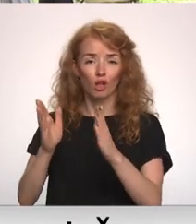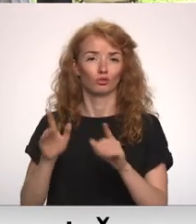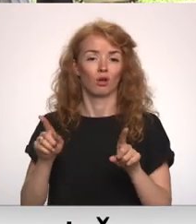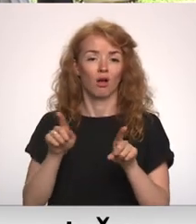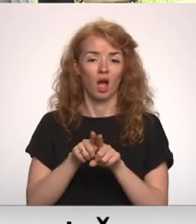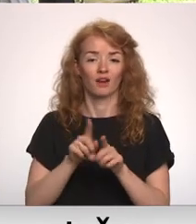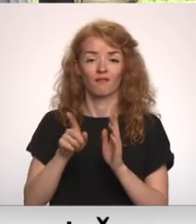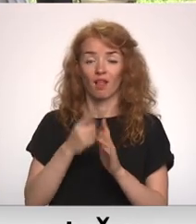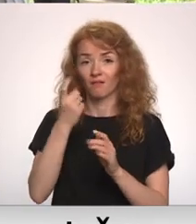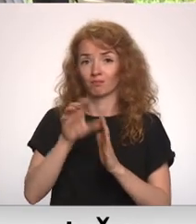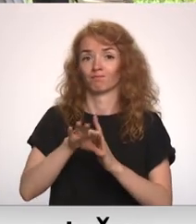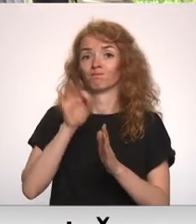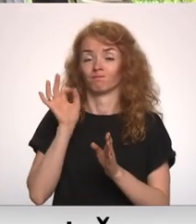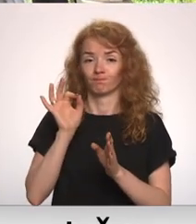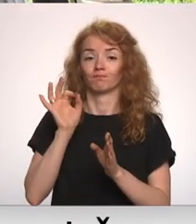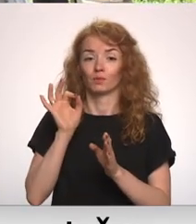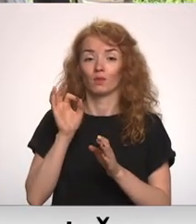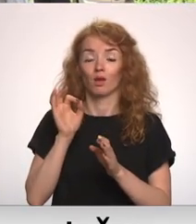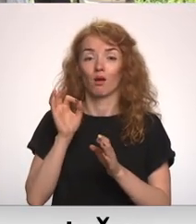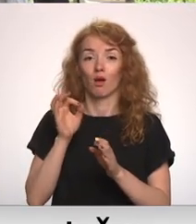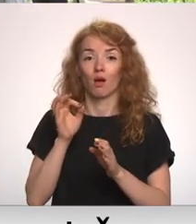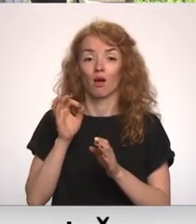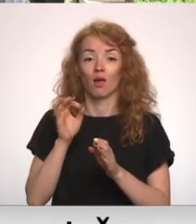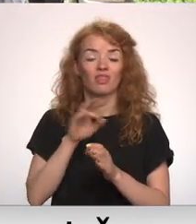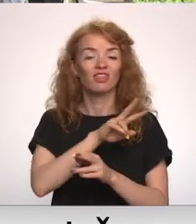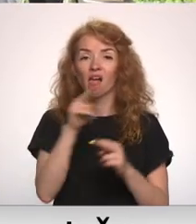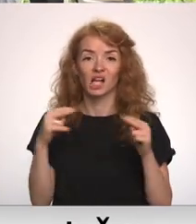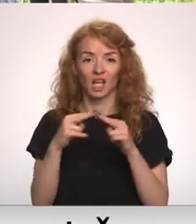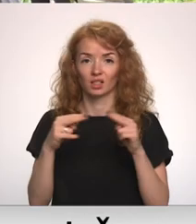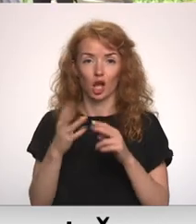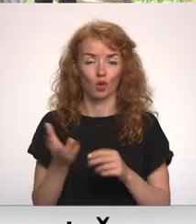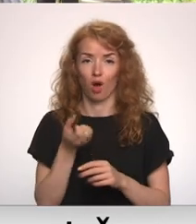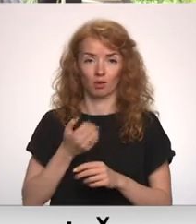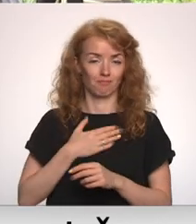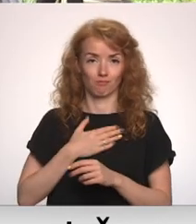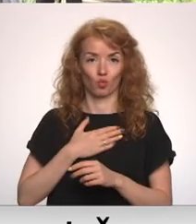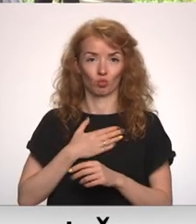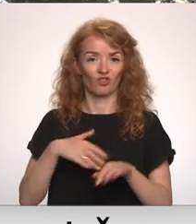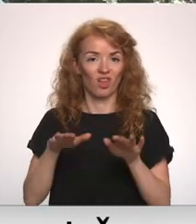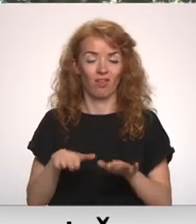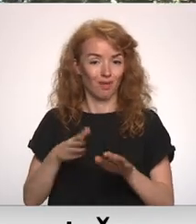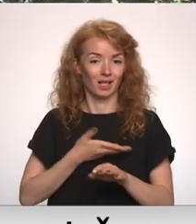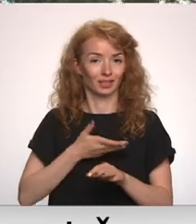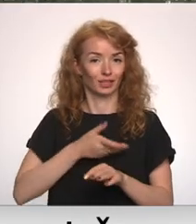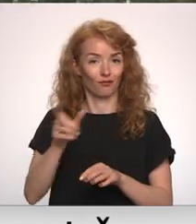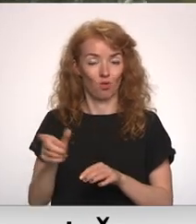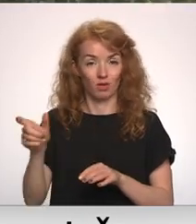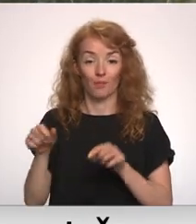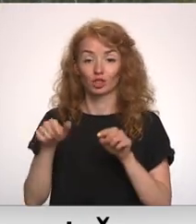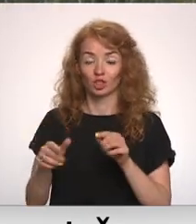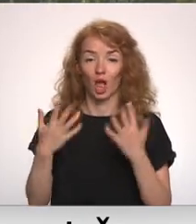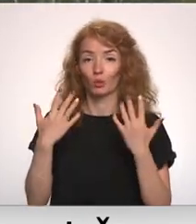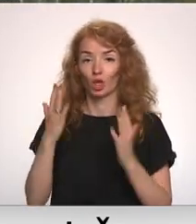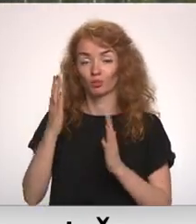Vēl viena nians, ka teiksim, viņi uztaisa, viņi nesaskaņo ar mums, teiksim, vietējiem iedzīvotājiem. Rekreācijas mežs,